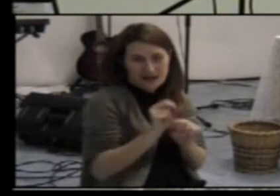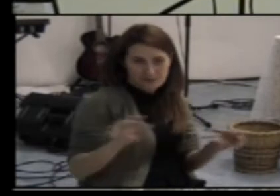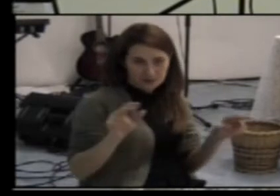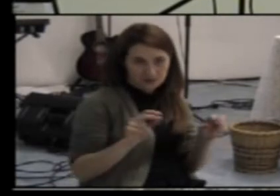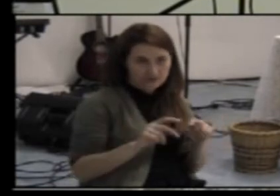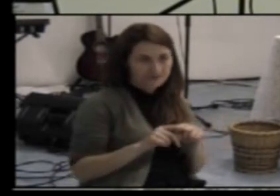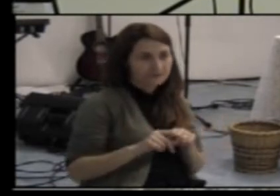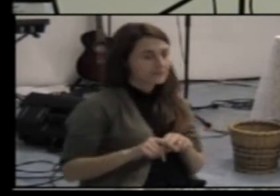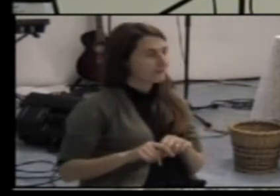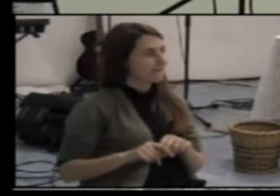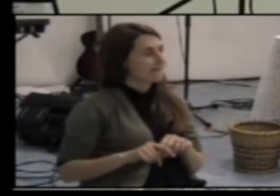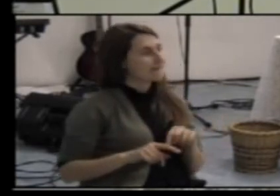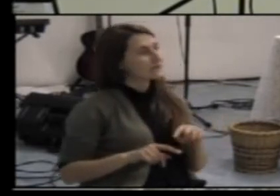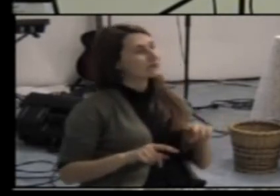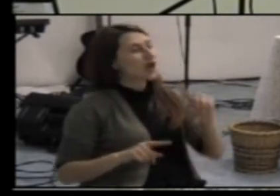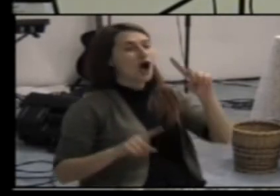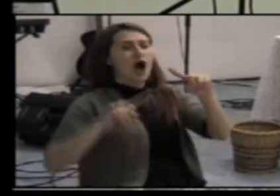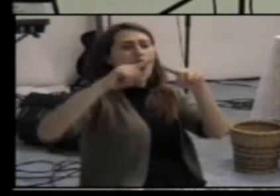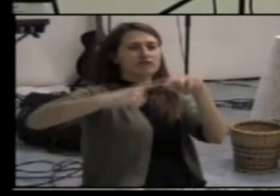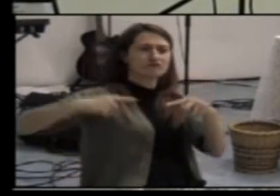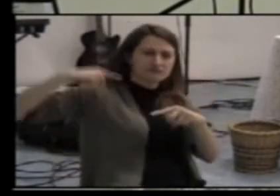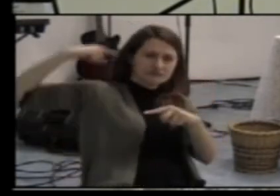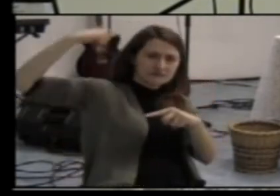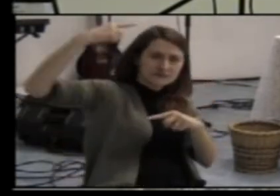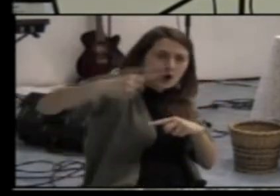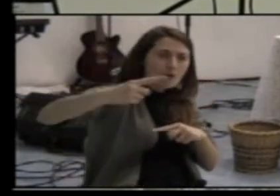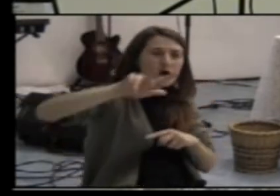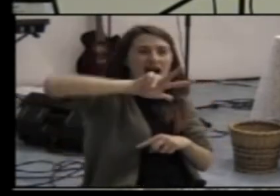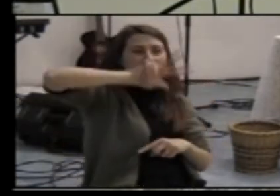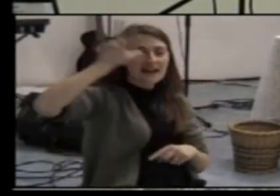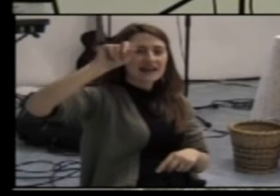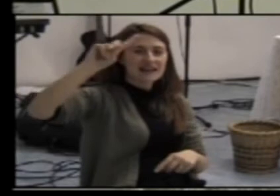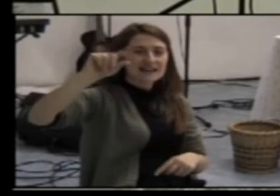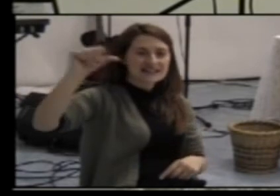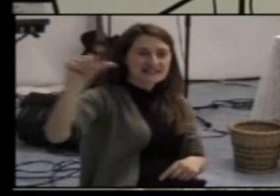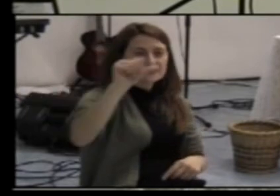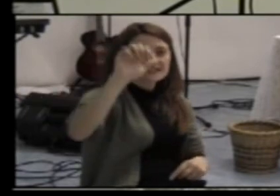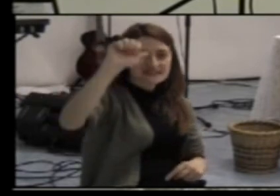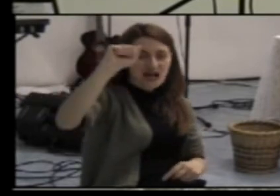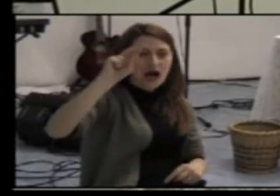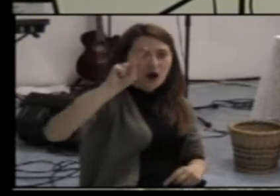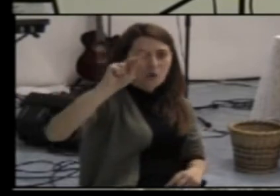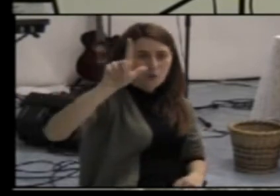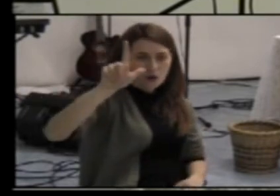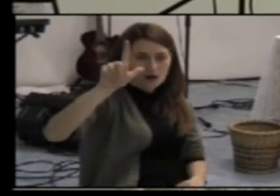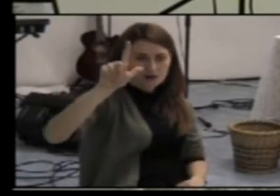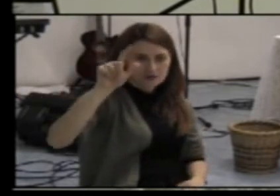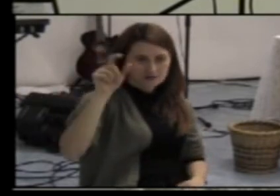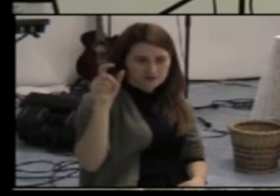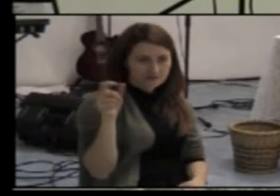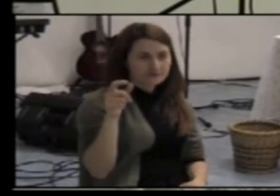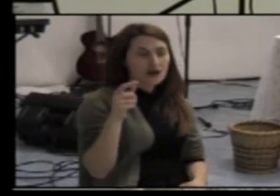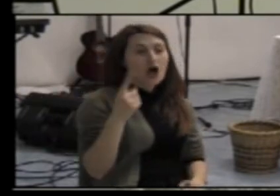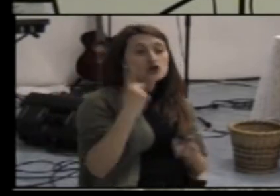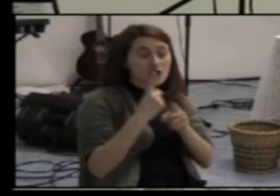sterminare i Gabaoniti, gli abitanti della città di Gabaon. Lui muore, gli succede Davide. A